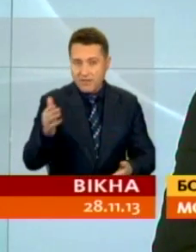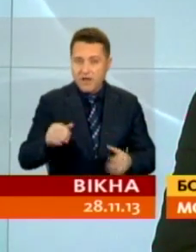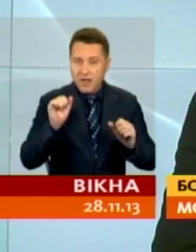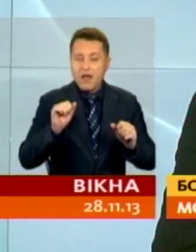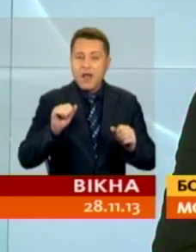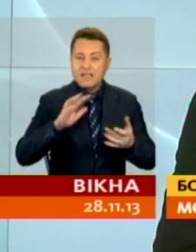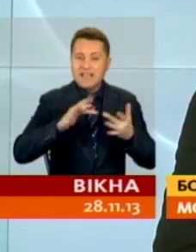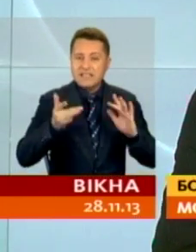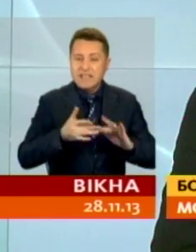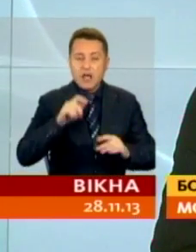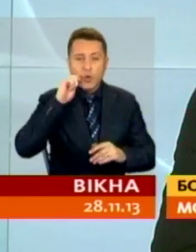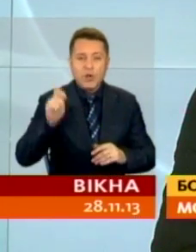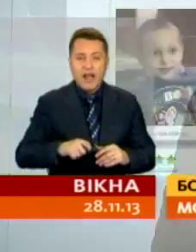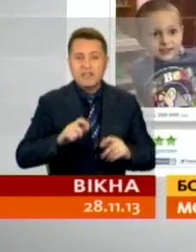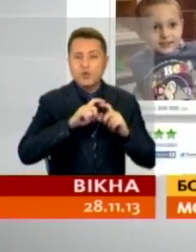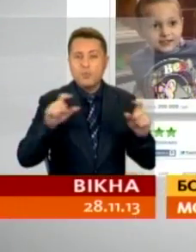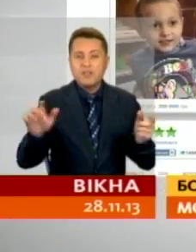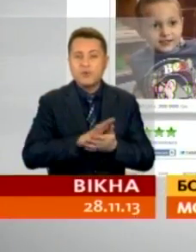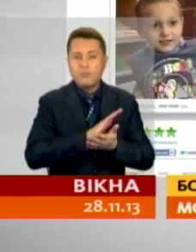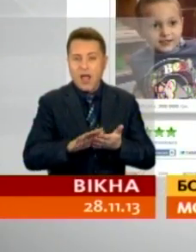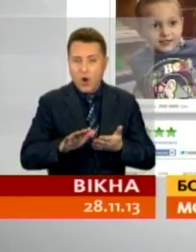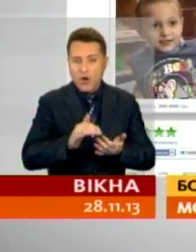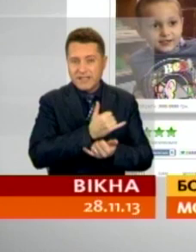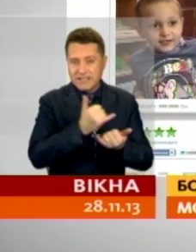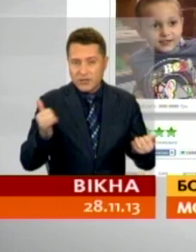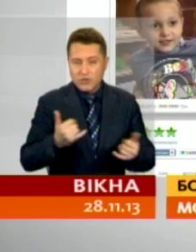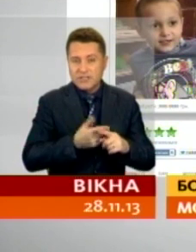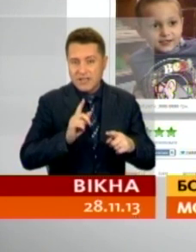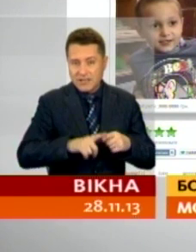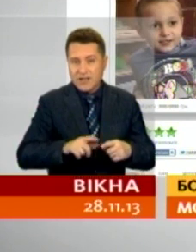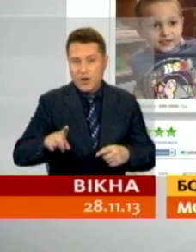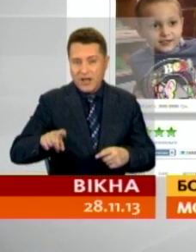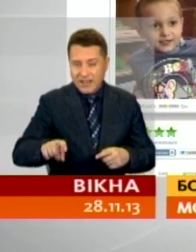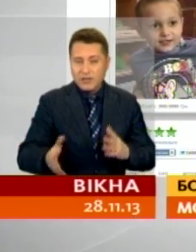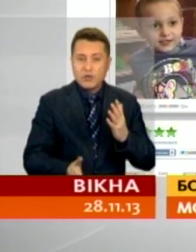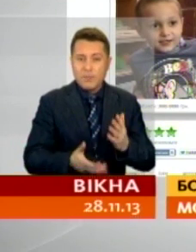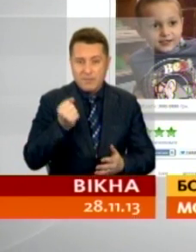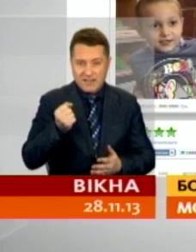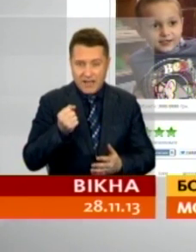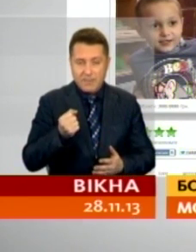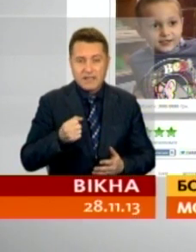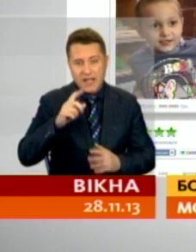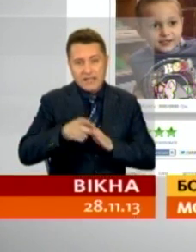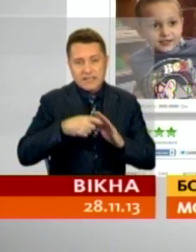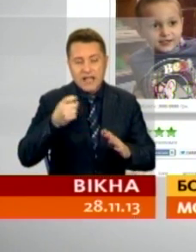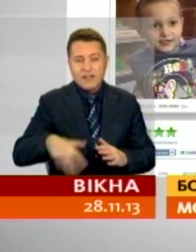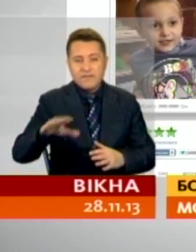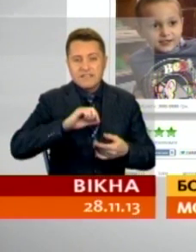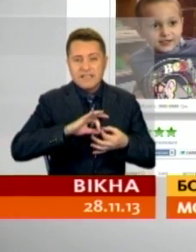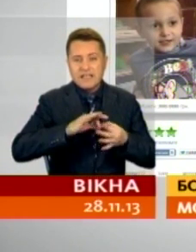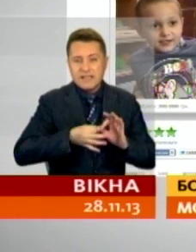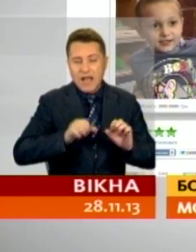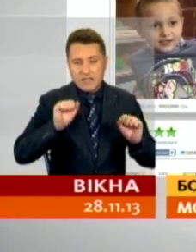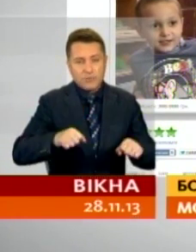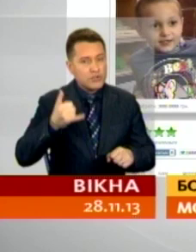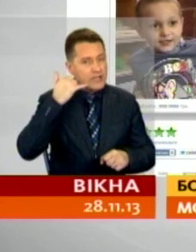на сайт Української біржі благодійності ось за цією електронною адресою і просто клікнути «Підтримати». Дізнатися всі деталі ви зможете за телефоном,